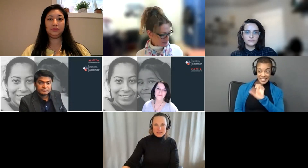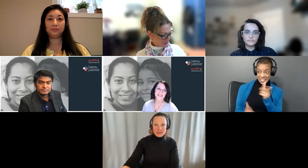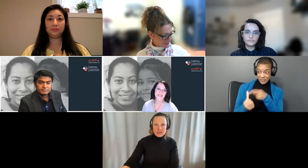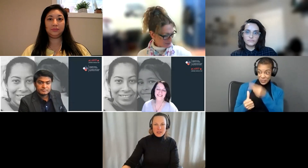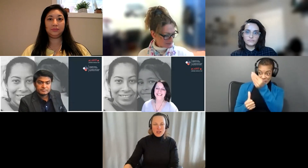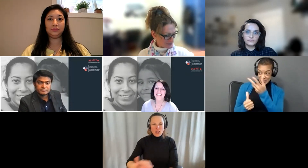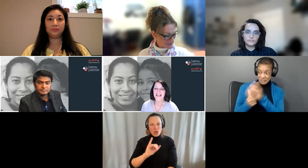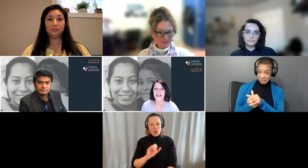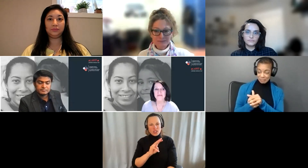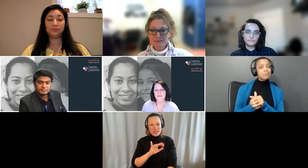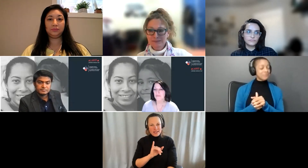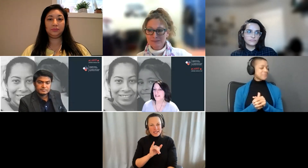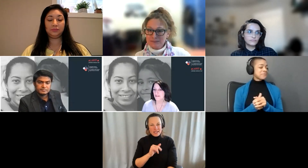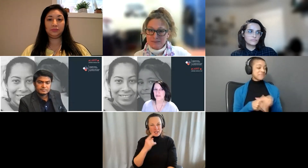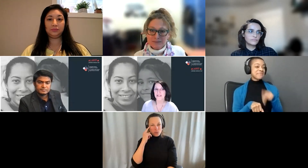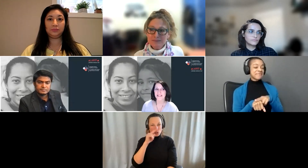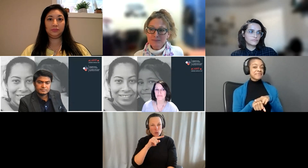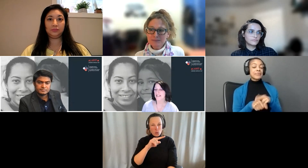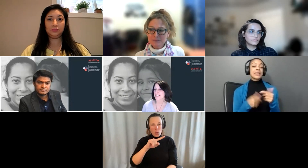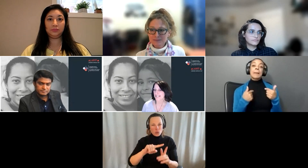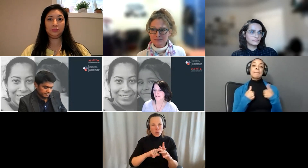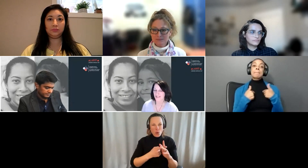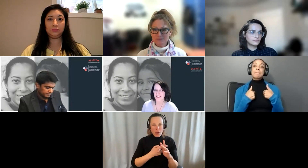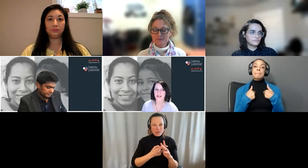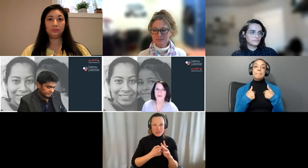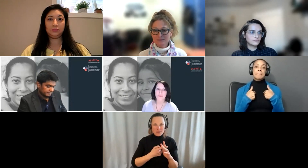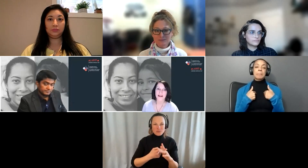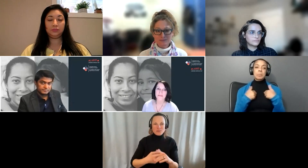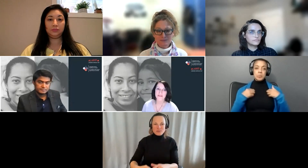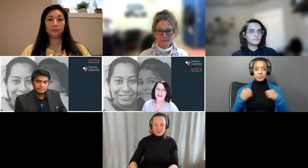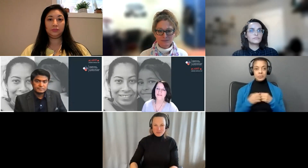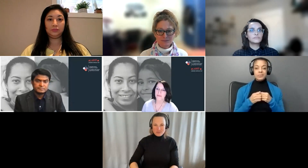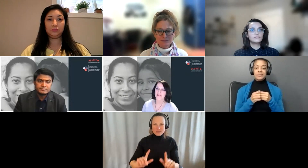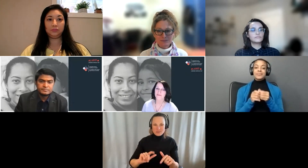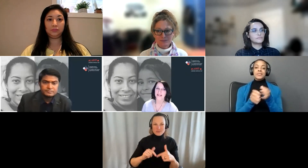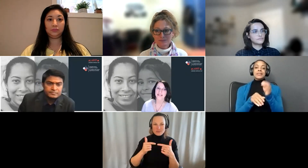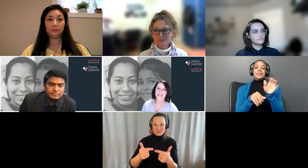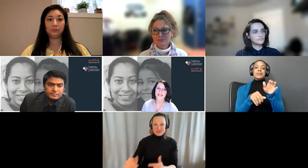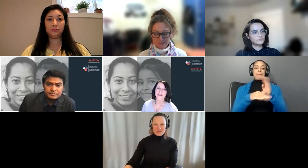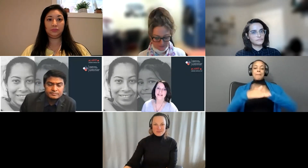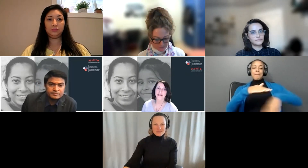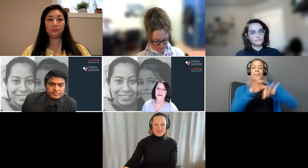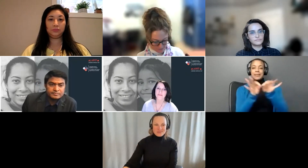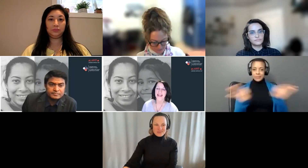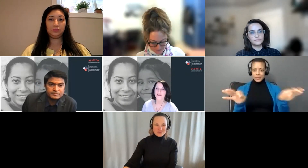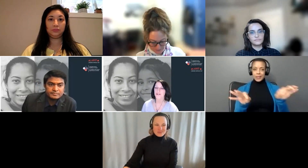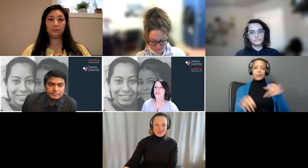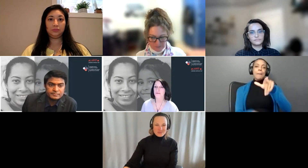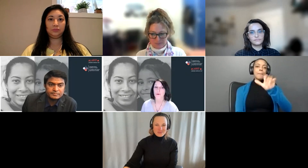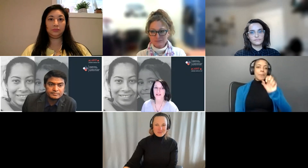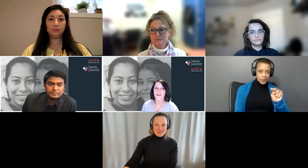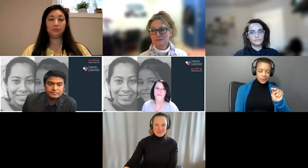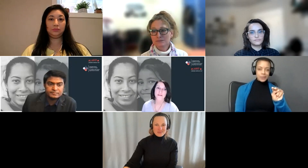cette question. Absolument. Donc, pour moi, c'était le langage. La ville de Banff a